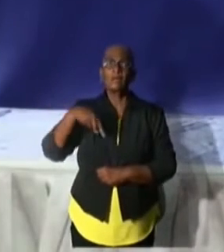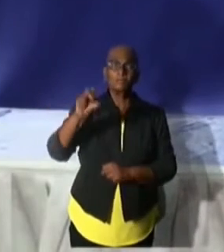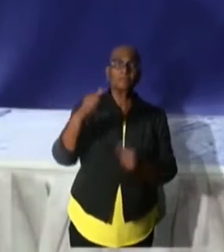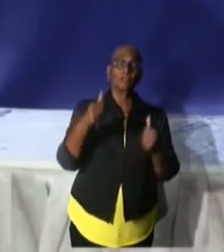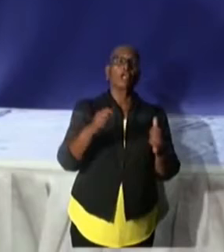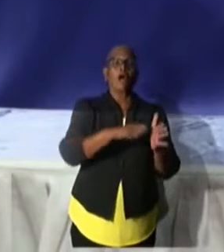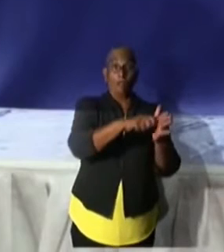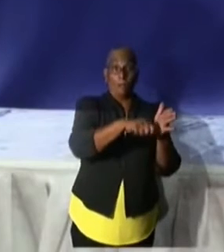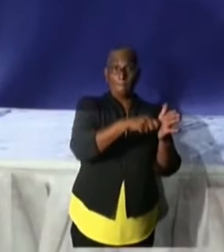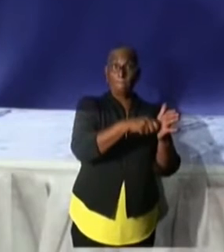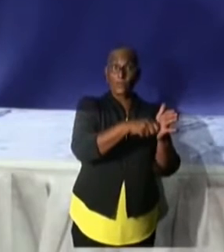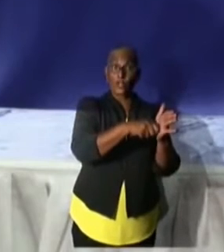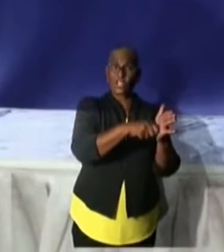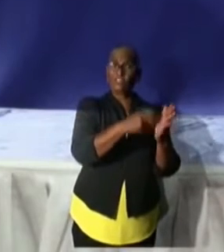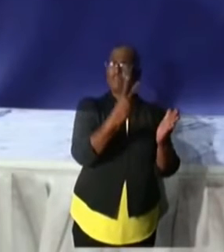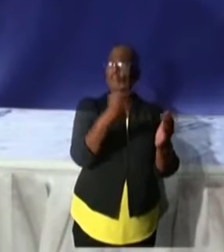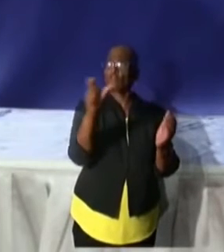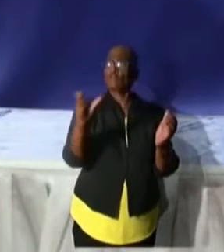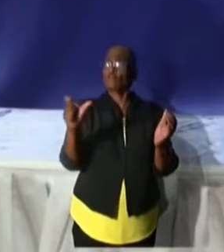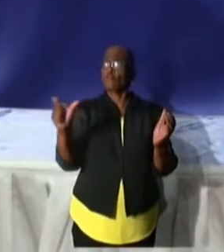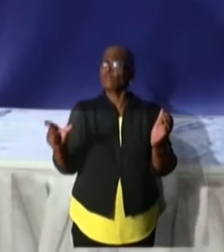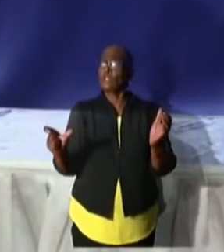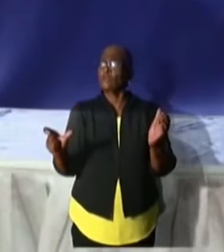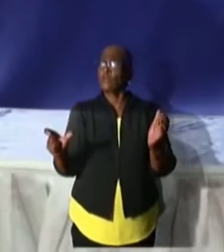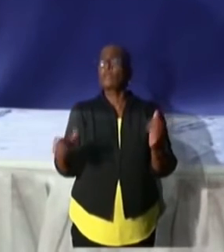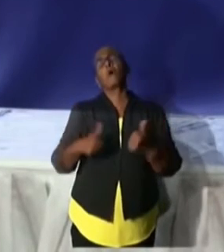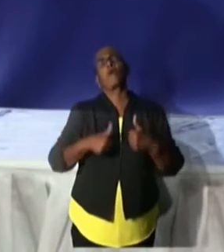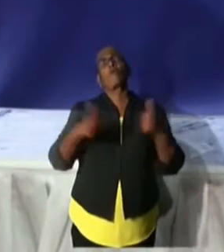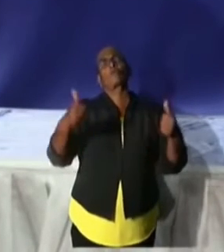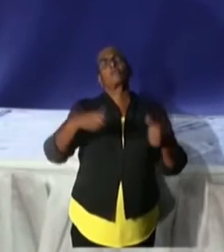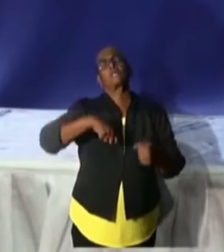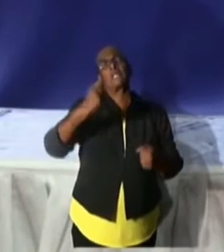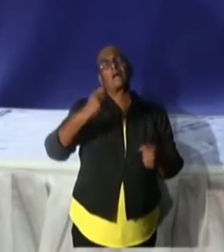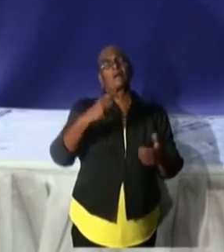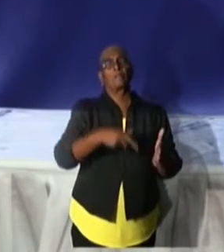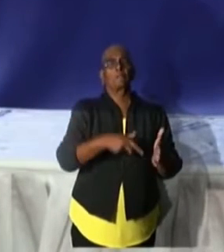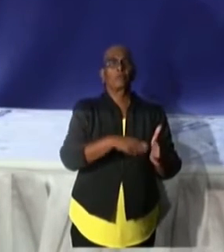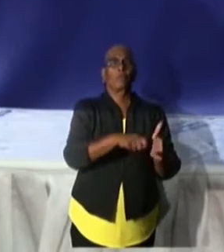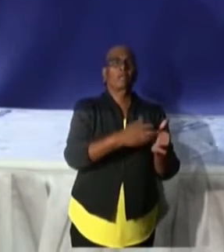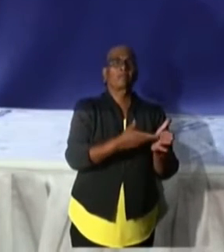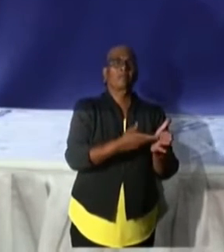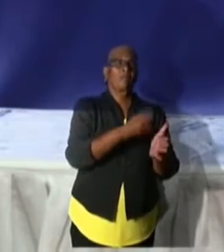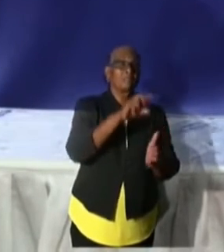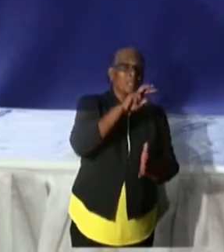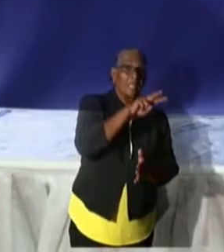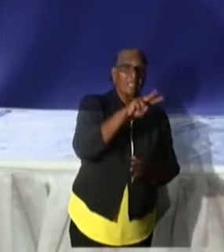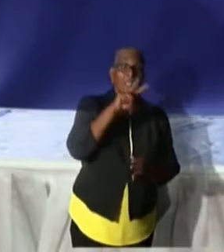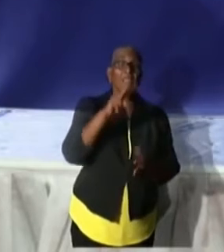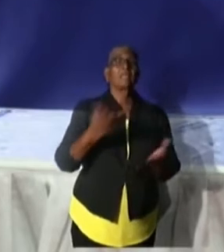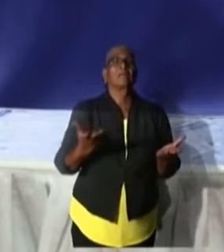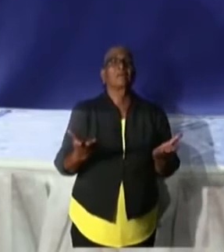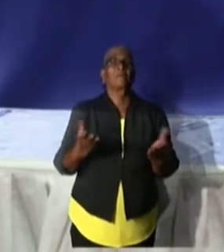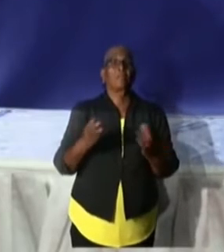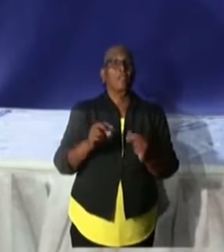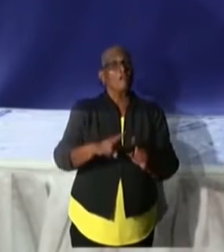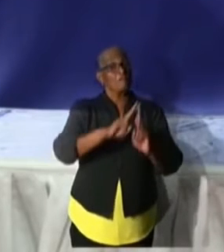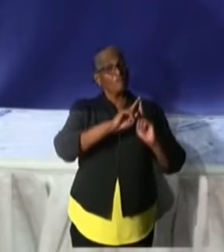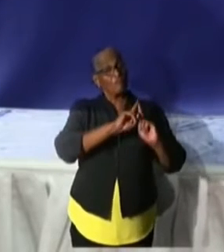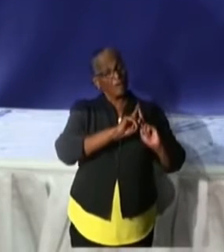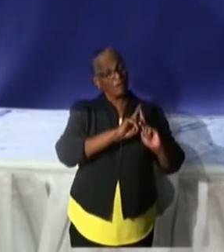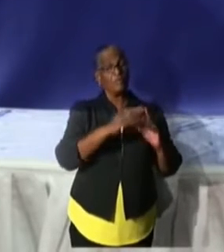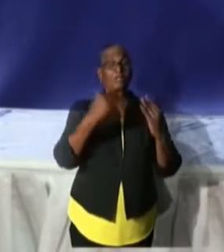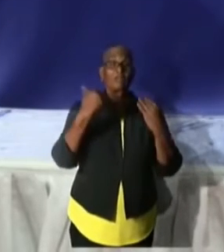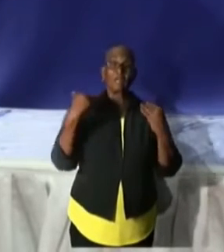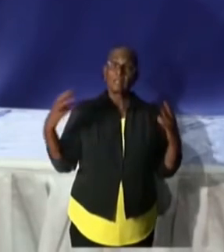het was een project van 2 weken, geslaagd project. Als we praten over verantwoordelijkheid van